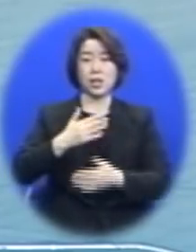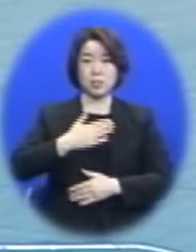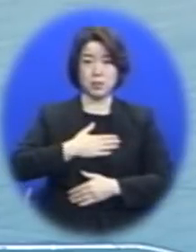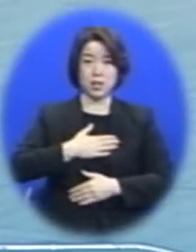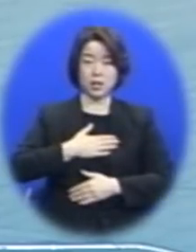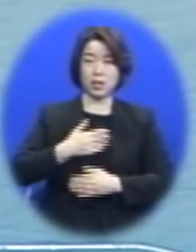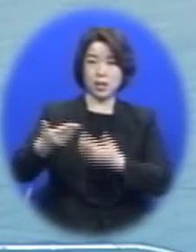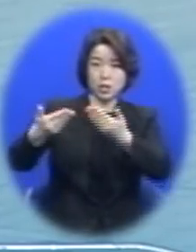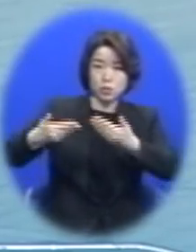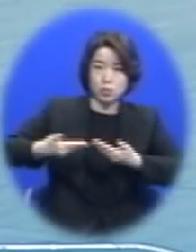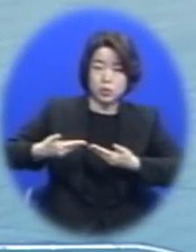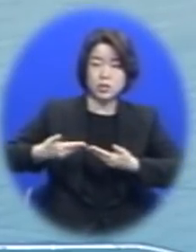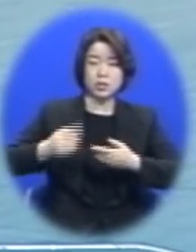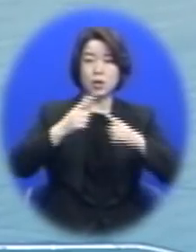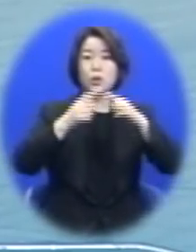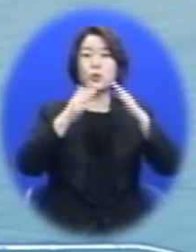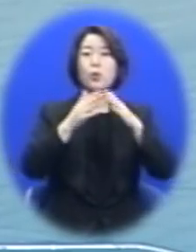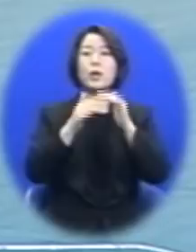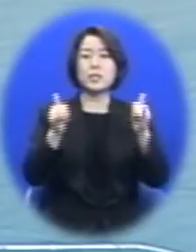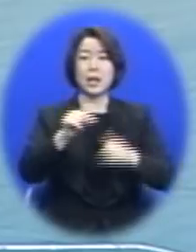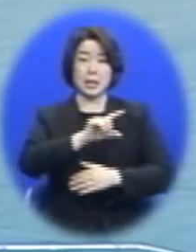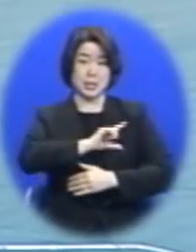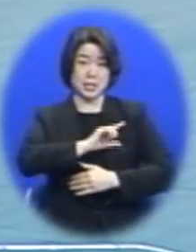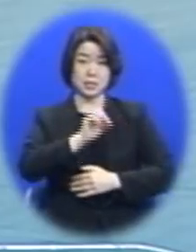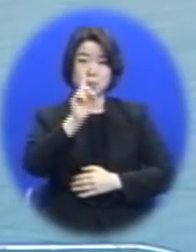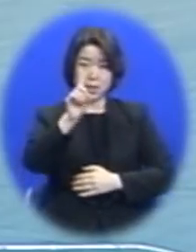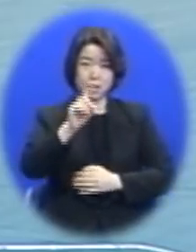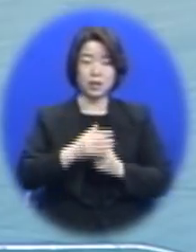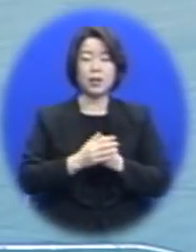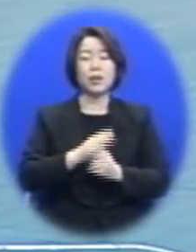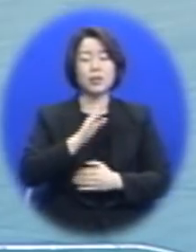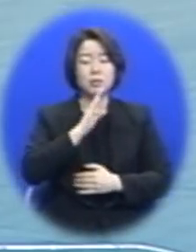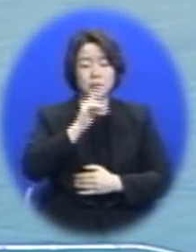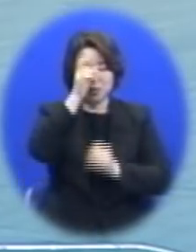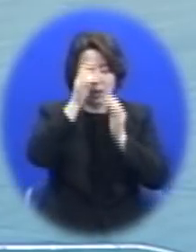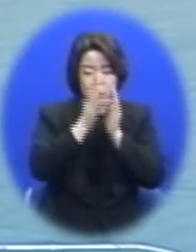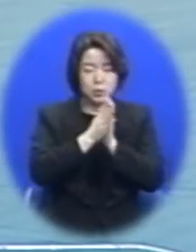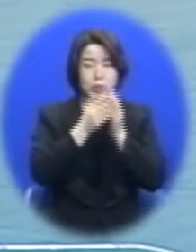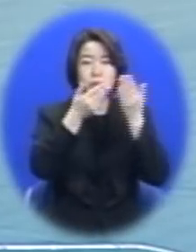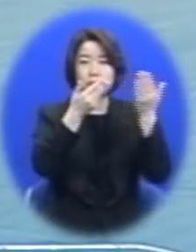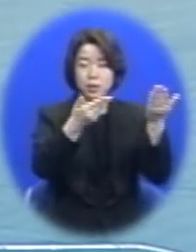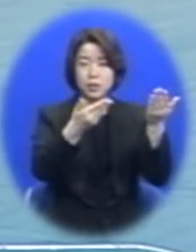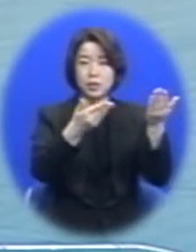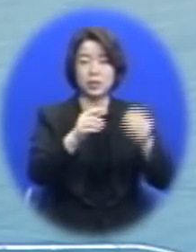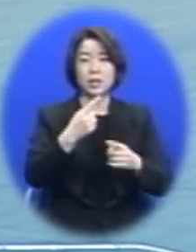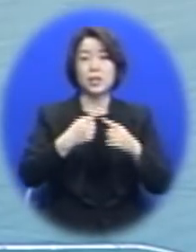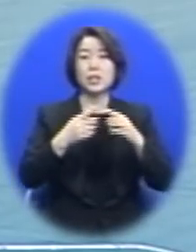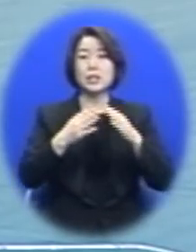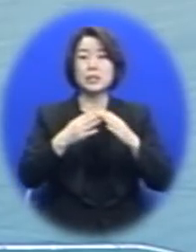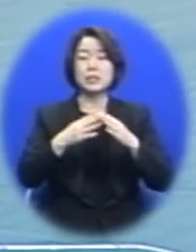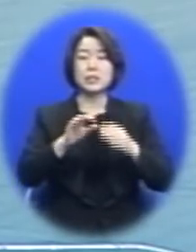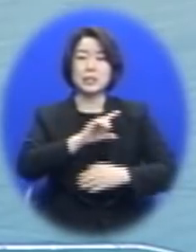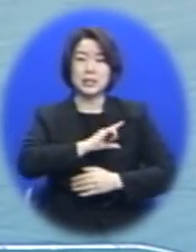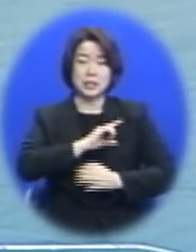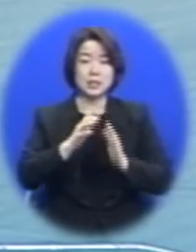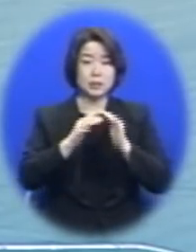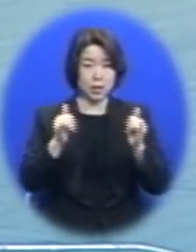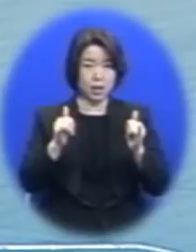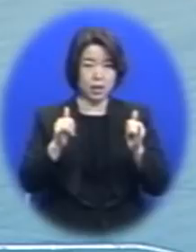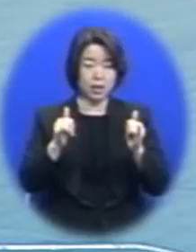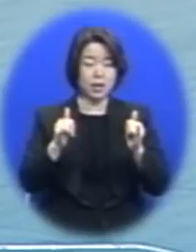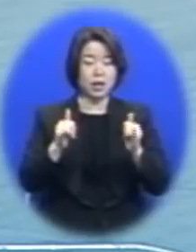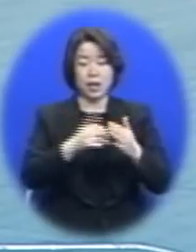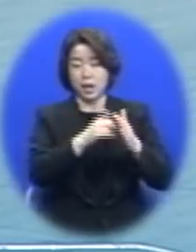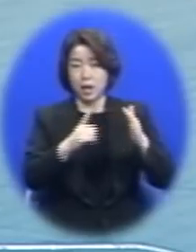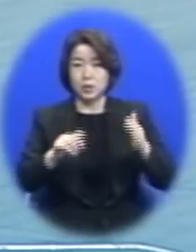붙여주신 교인 이름 1 정말 기도 해 줘야 될 교인들 이름 하나 그 가족들의 이름 하나 제대로 알지